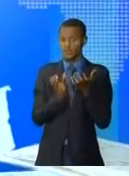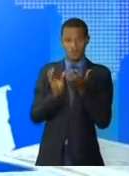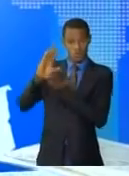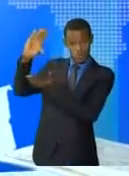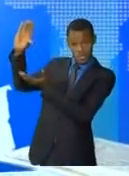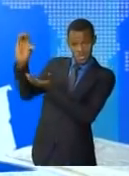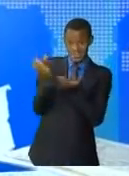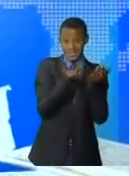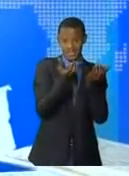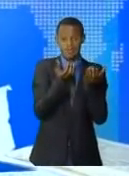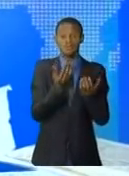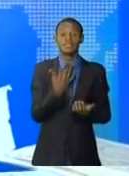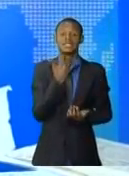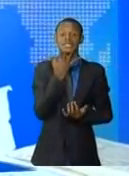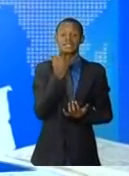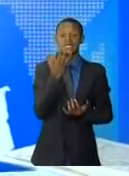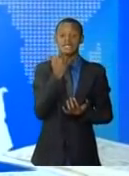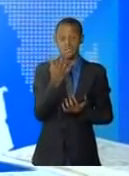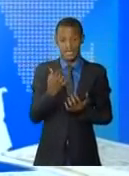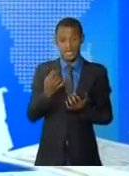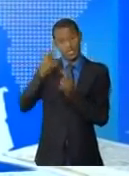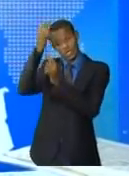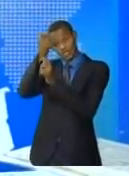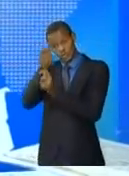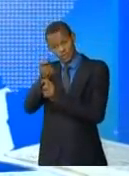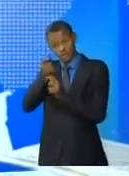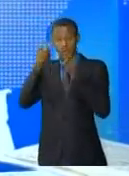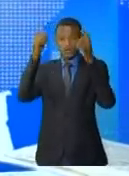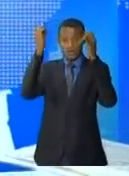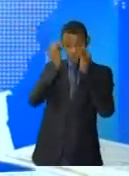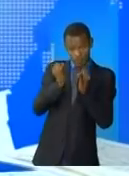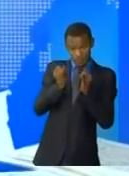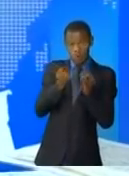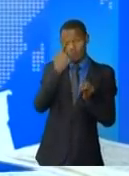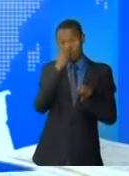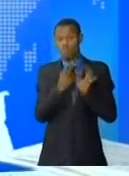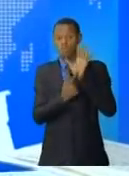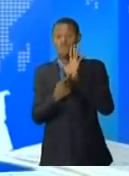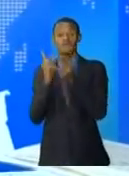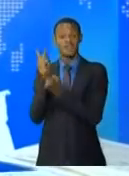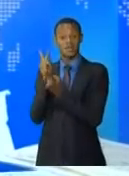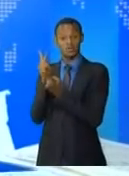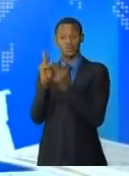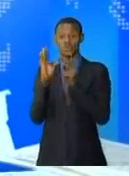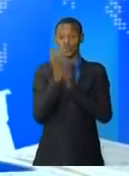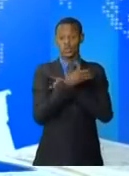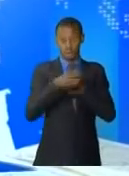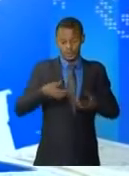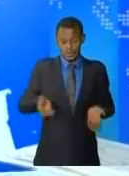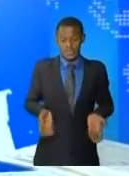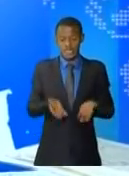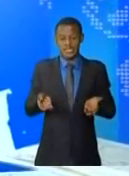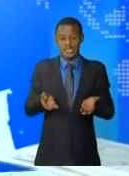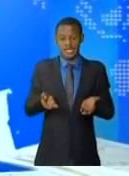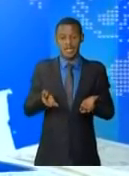pour renforcer l'image identitaire et de valoriser ses cultures locales. Bien entendu, la République démocratique du